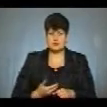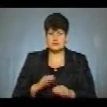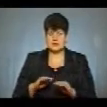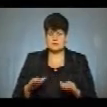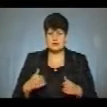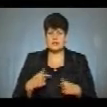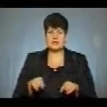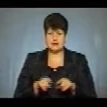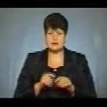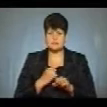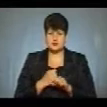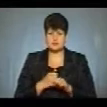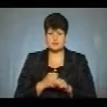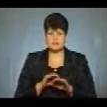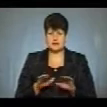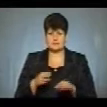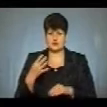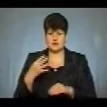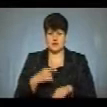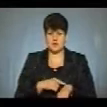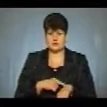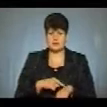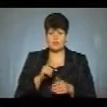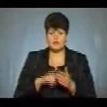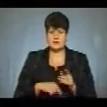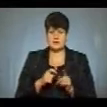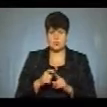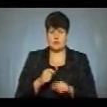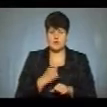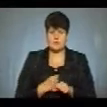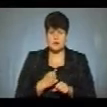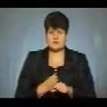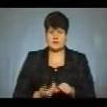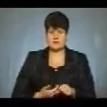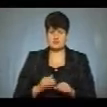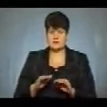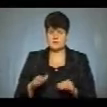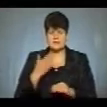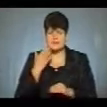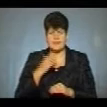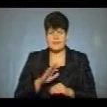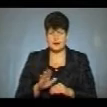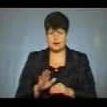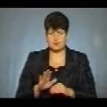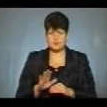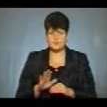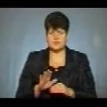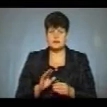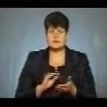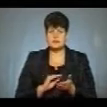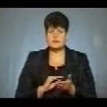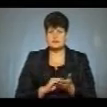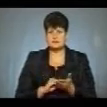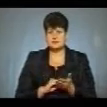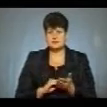так працюємо на рівні 40 годин. Повірте на слово. Попрацювати вживо з дітьми – це не так легко. Прописують це якісь цілі